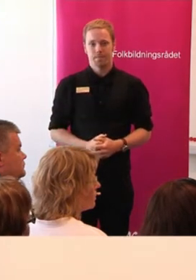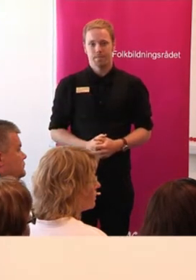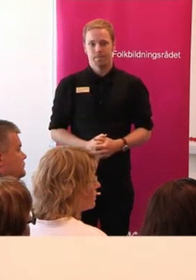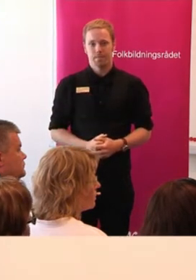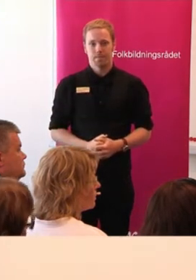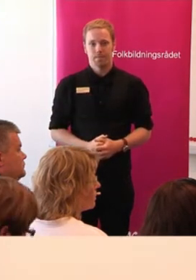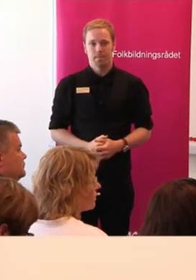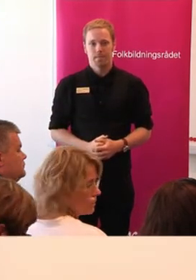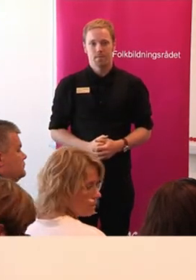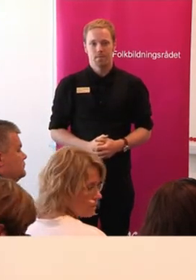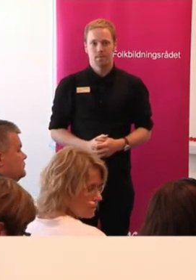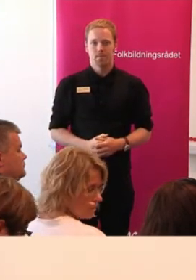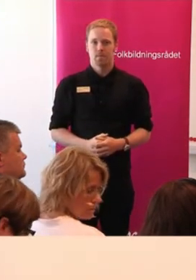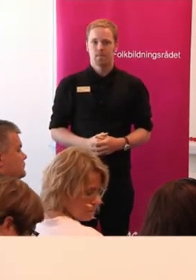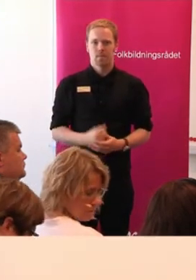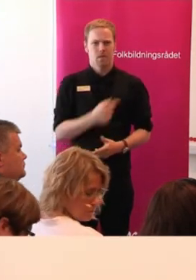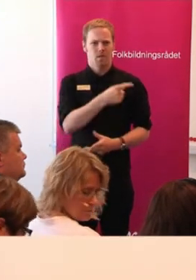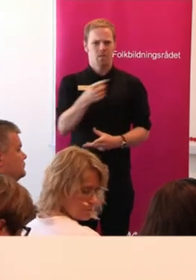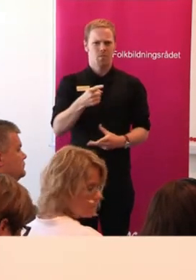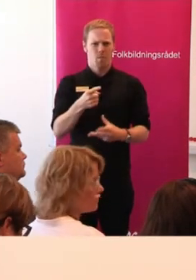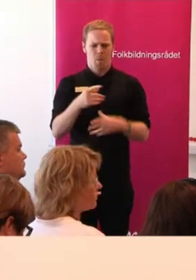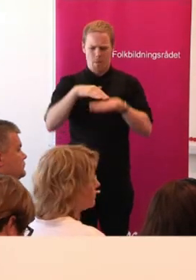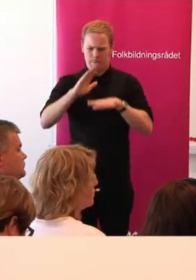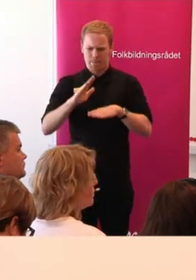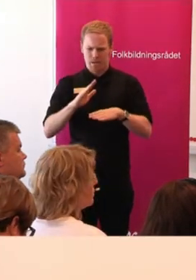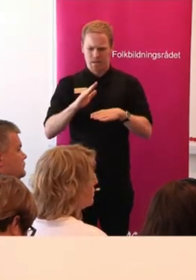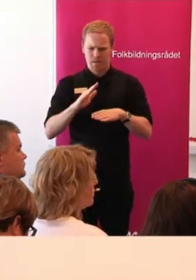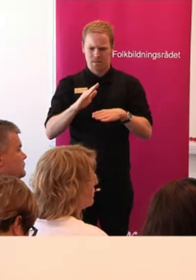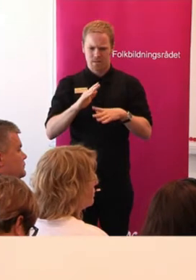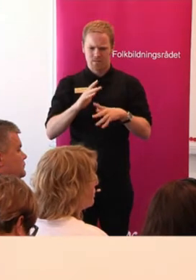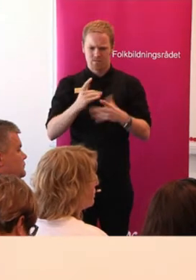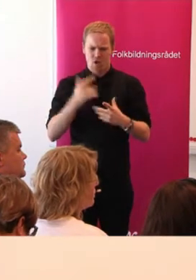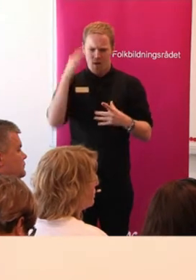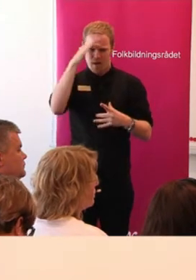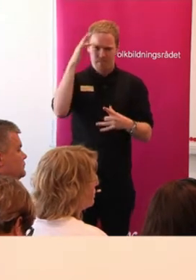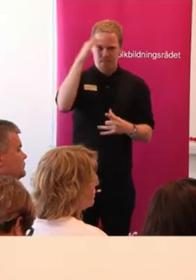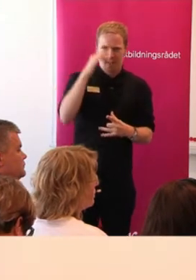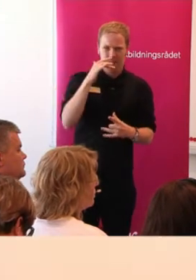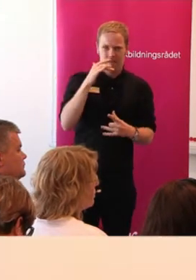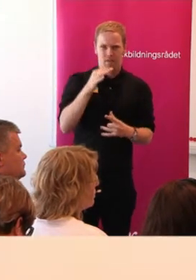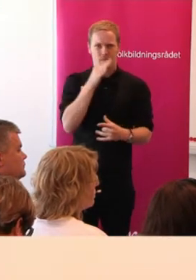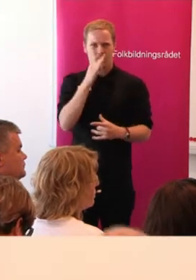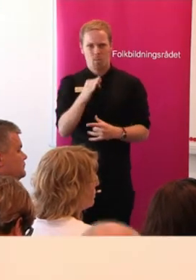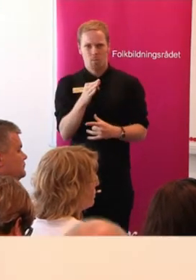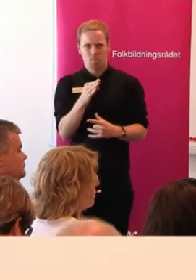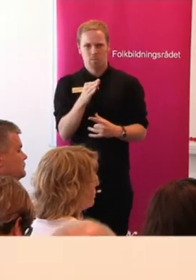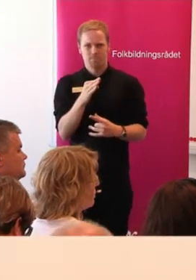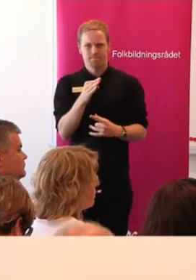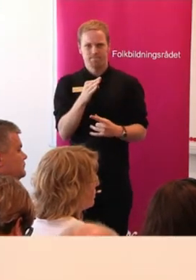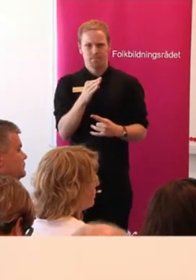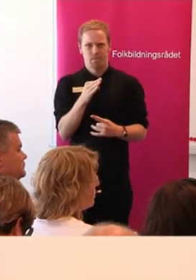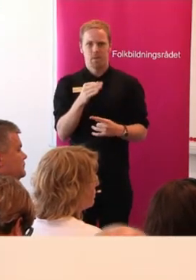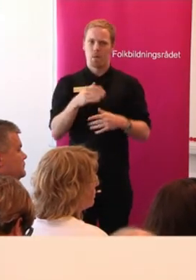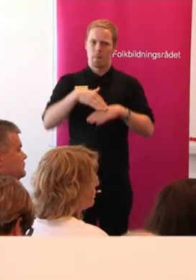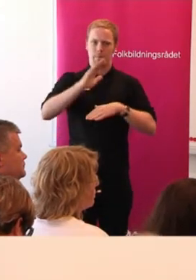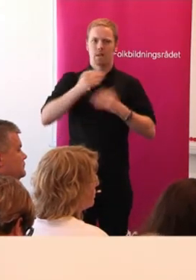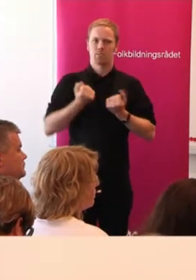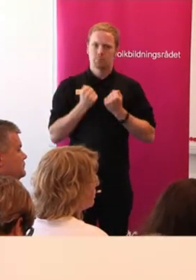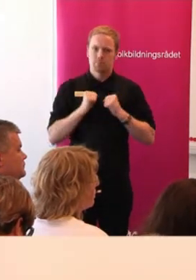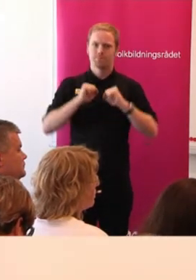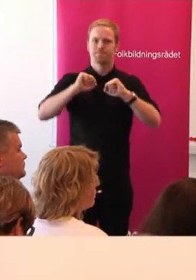Att de ifrågasätter mer och att de tar mer initiativ.